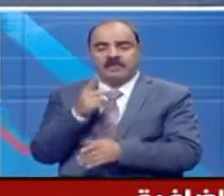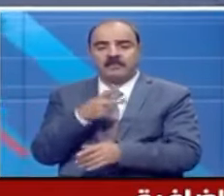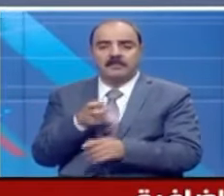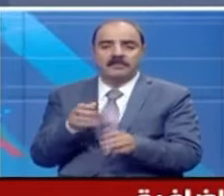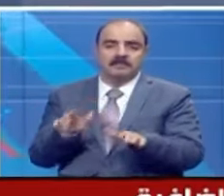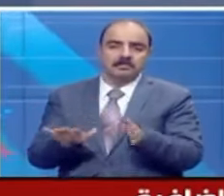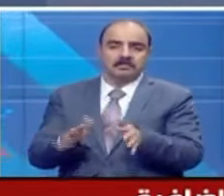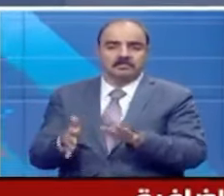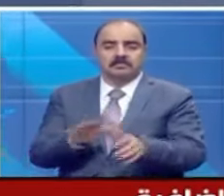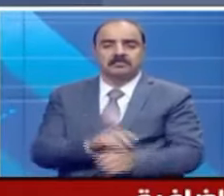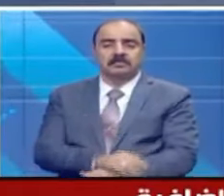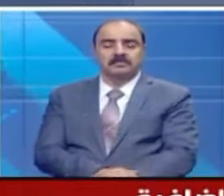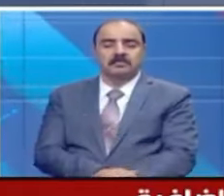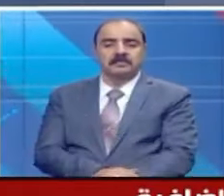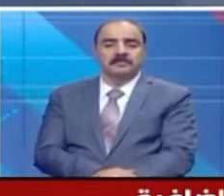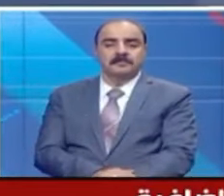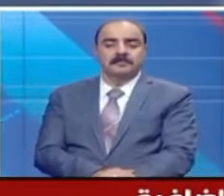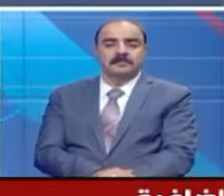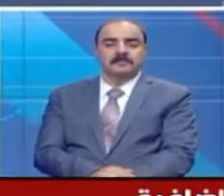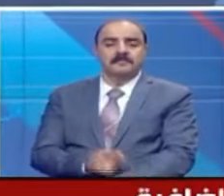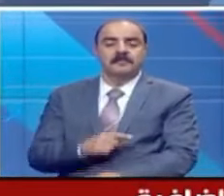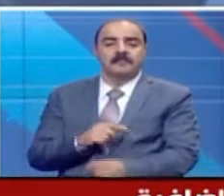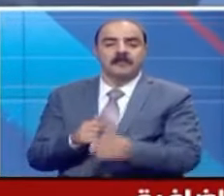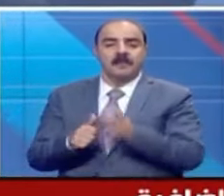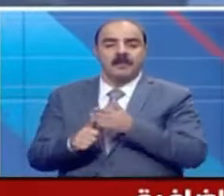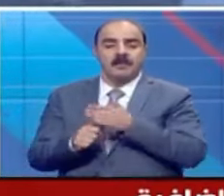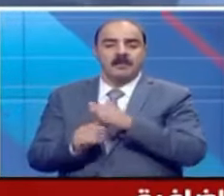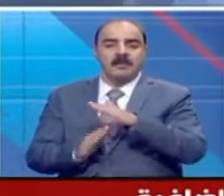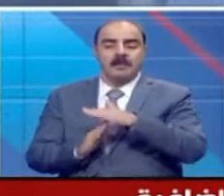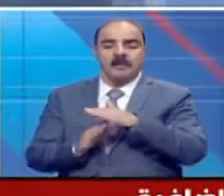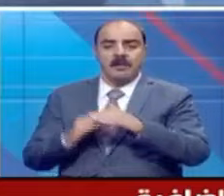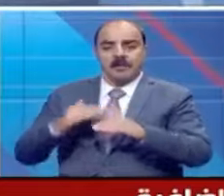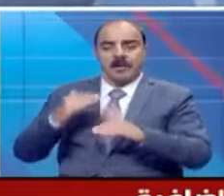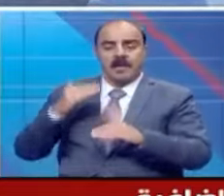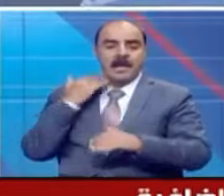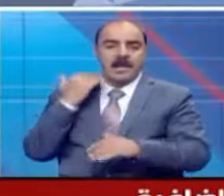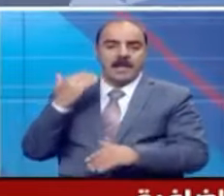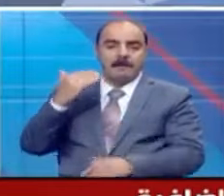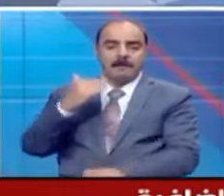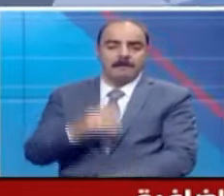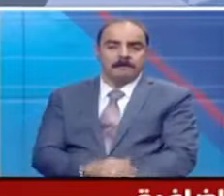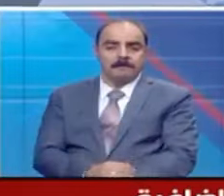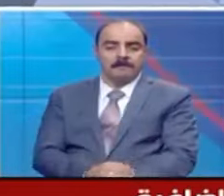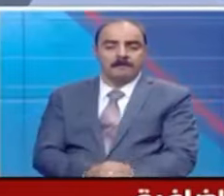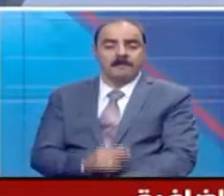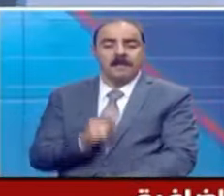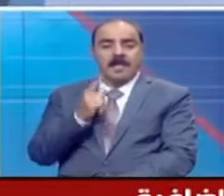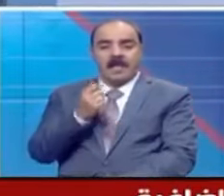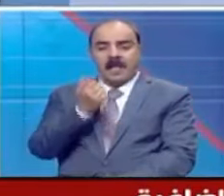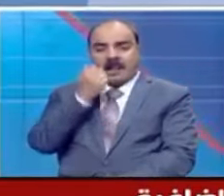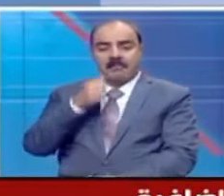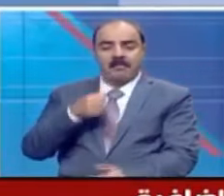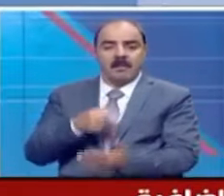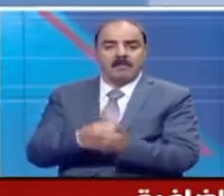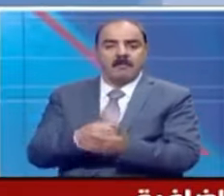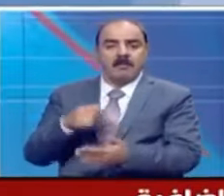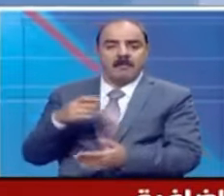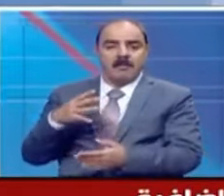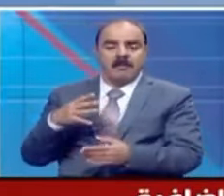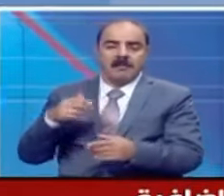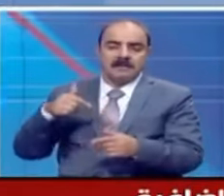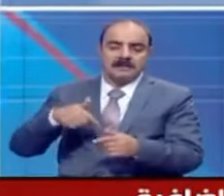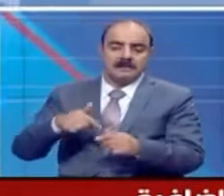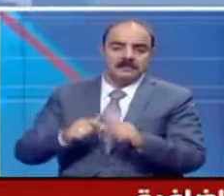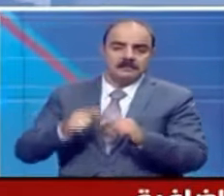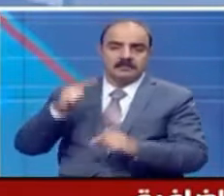1000 و1200 جنيه شهريا بحسب الدرجة الوظيفية، و1000 جنيه للدرجات من السادسة